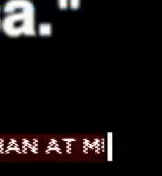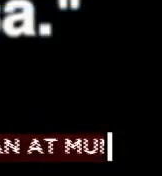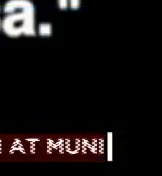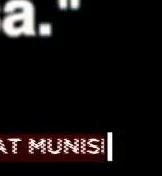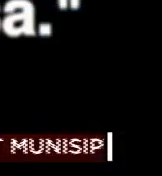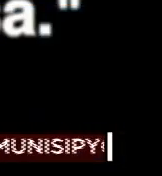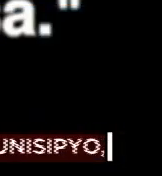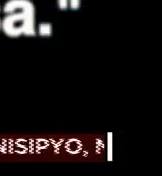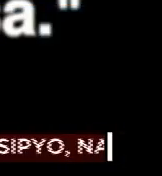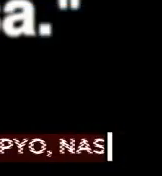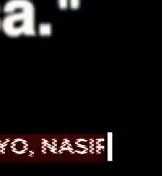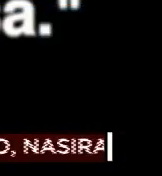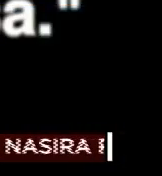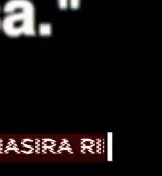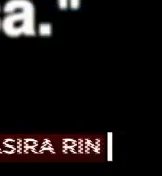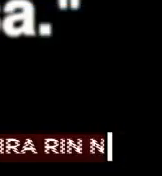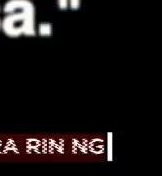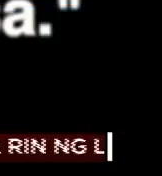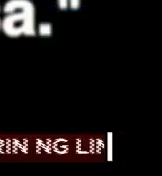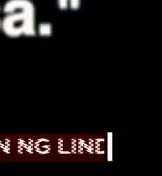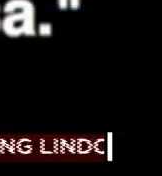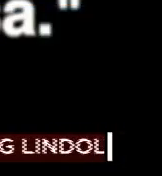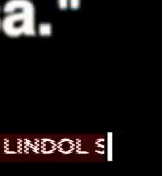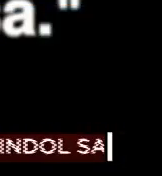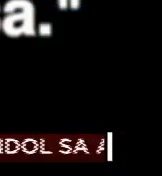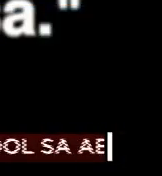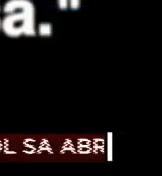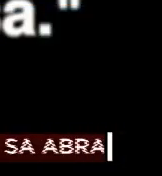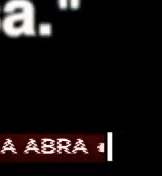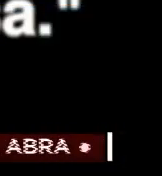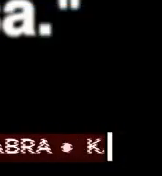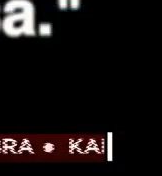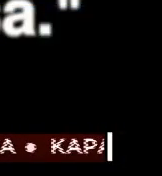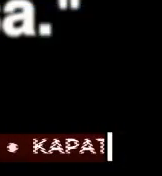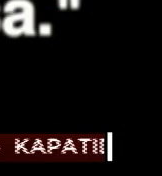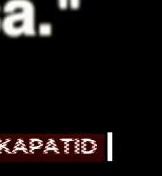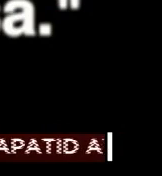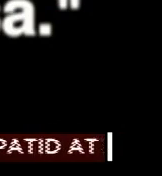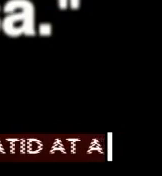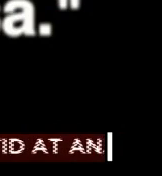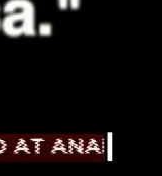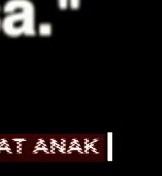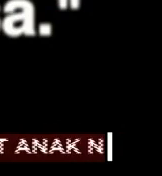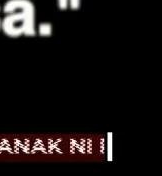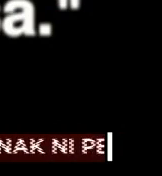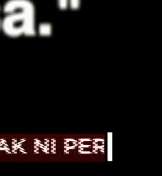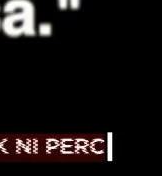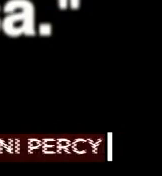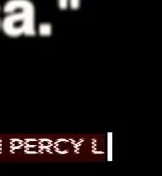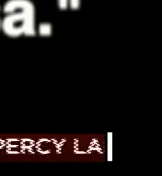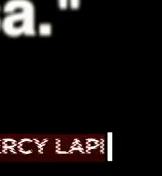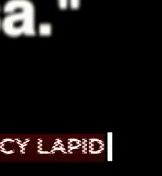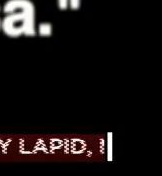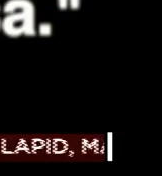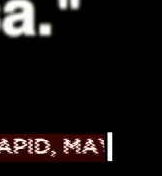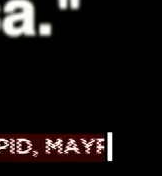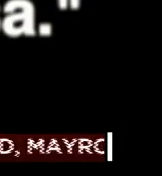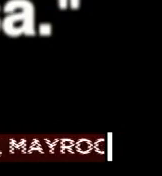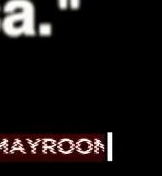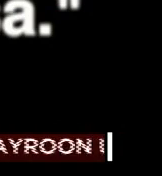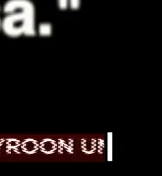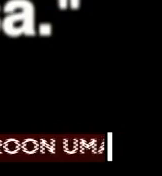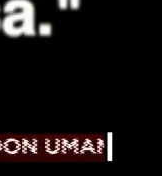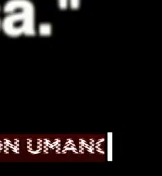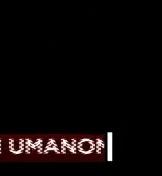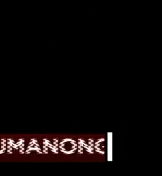na kailangan sabihin mo sa Cairo, Roy Mabasa. Opo. Ibang buhay niya, pati ang buhay ni Mark